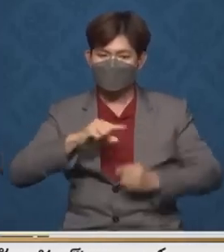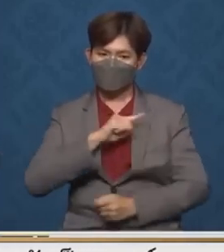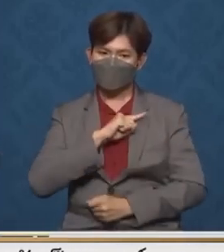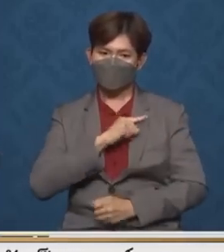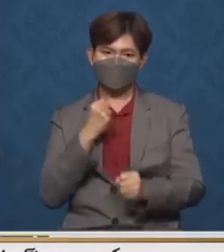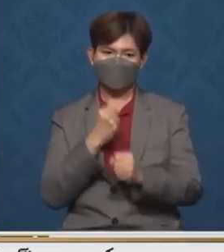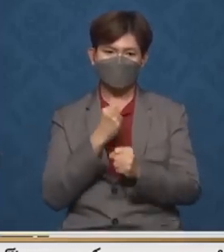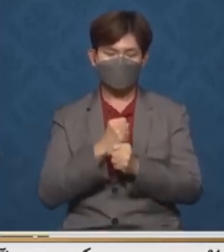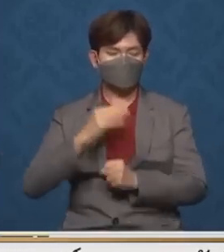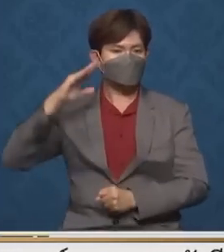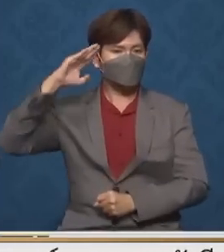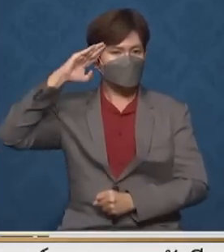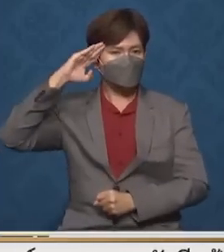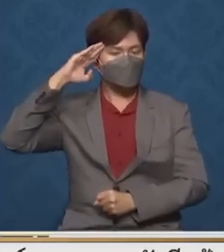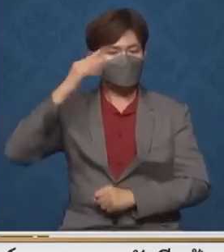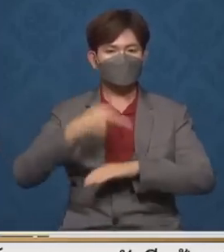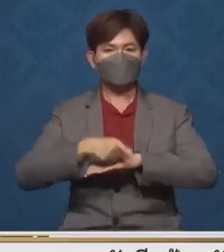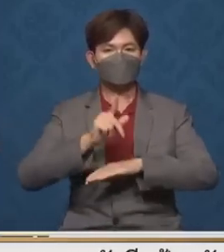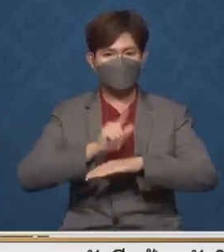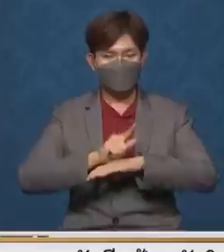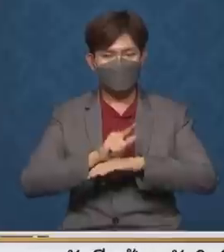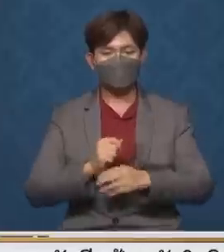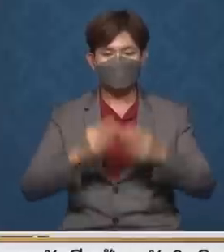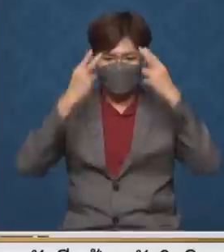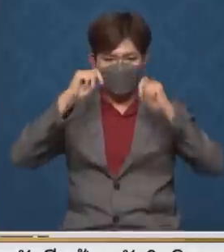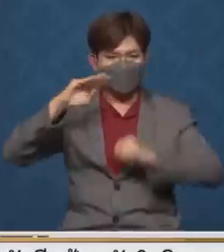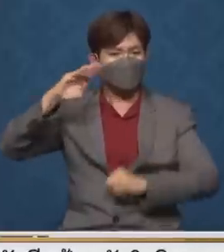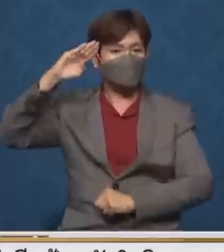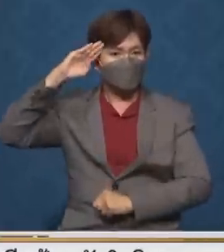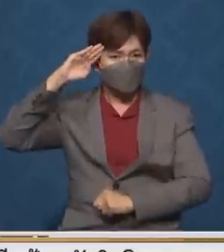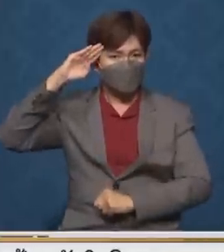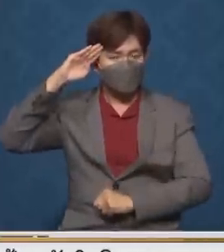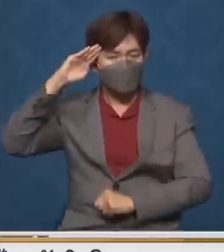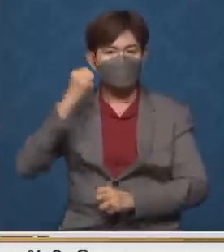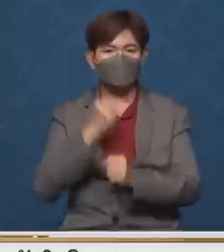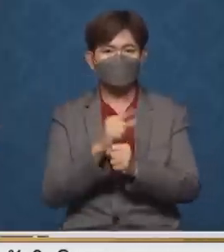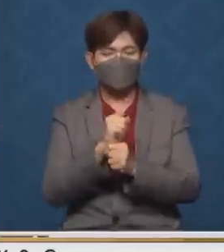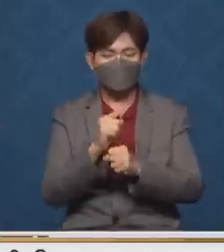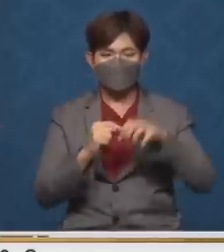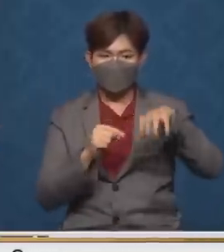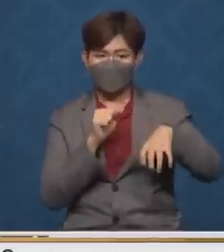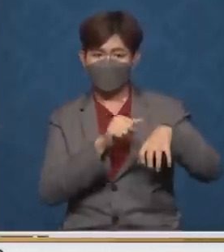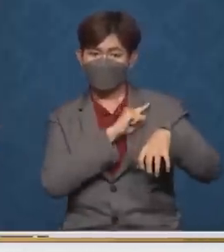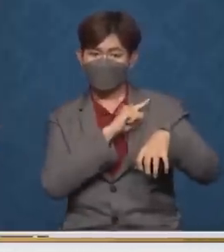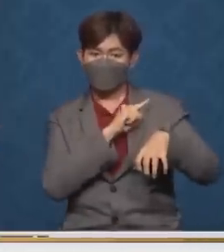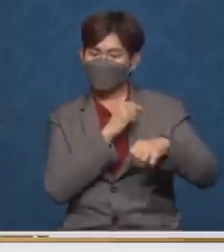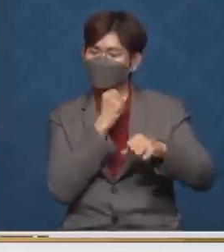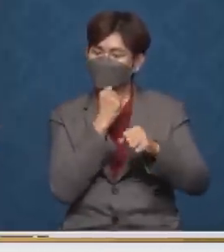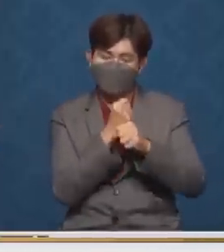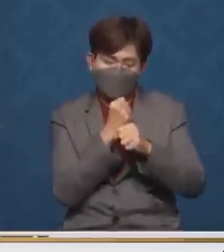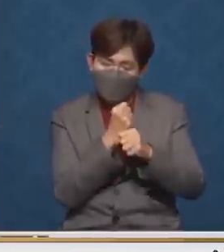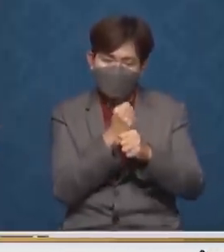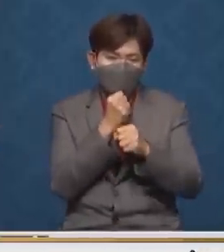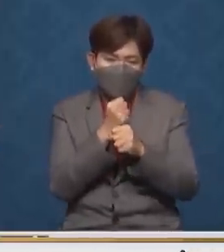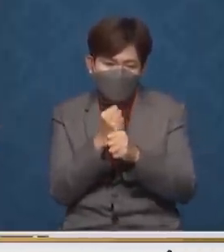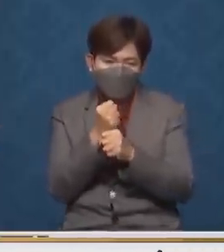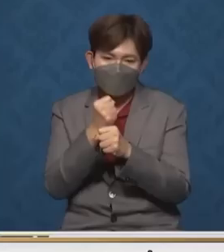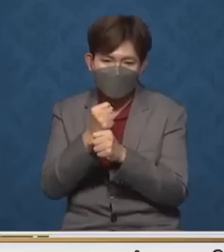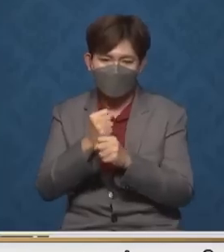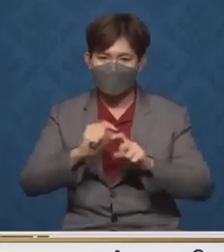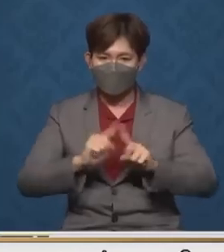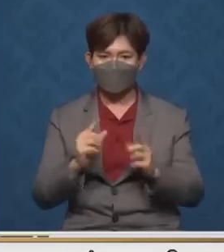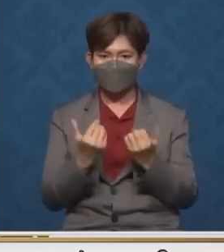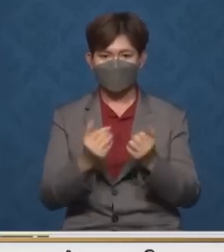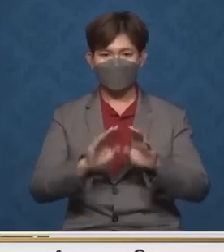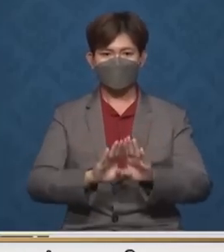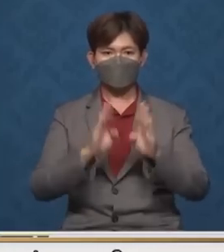ทบโยซ้ำธรทานครับ ในพระยุตรจานโชายคงใช้หน่วยงานนี้ครั้งแล้วครั้งแล้วและครั้งนี้ผมจะมาเปิใหด